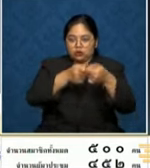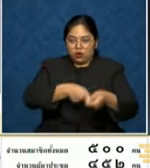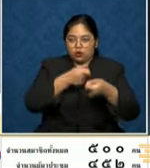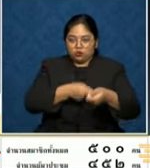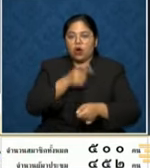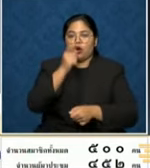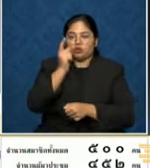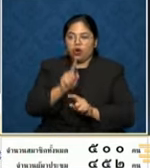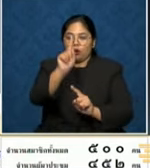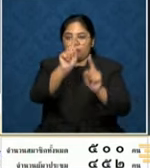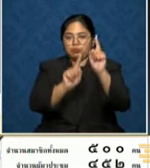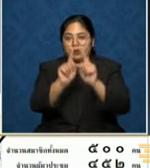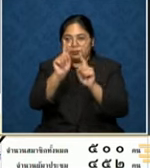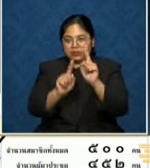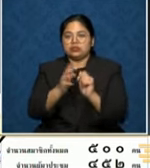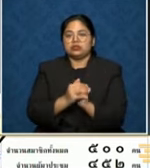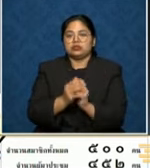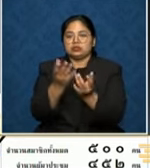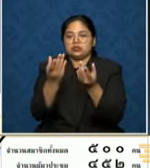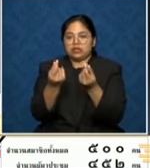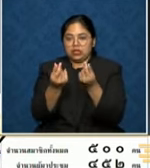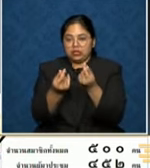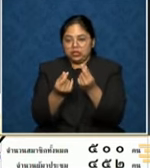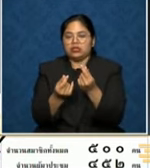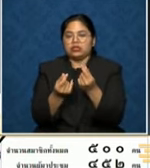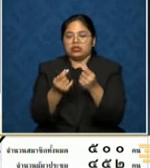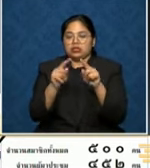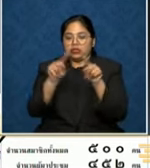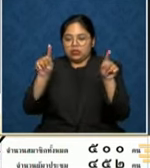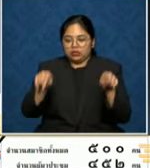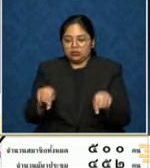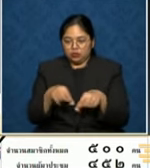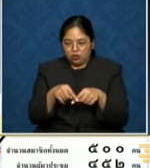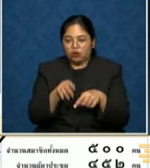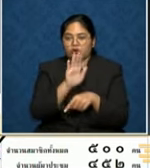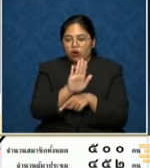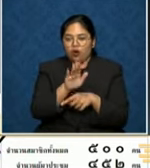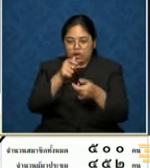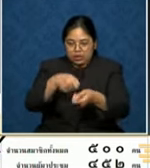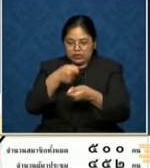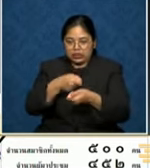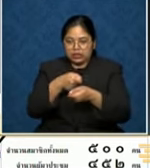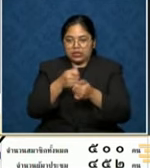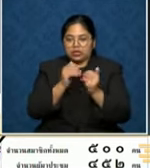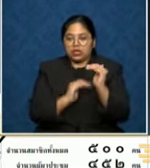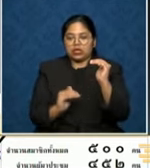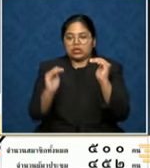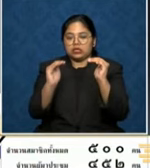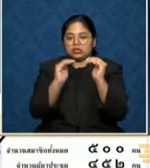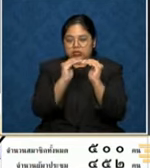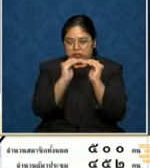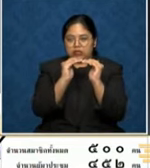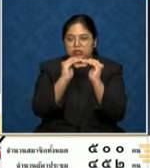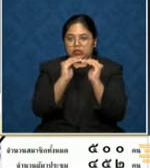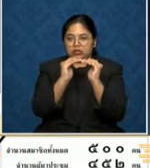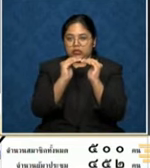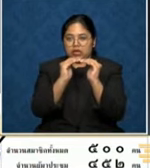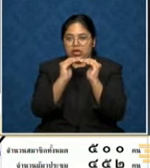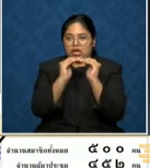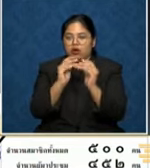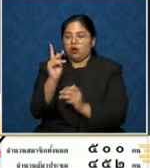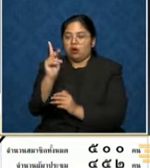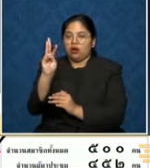ต้องประเมินที่ดินที่เป็นโฉนดเพื่อการเกษตรเทียบเท่ากับที่ดินที่เป็นของกรม